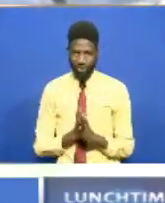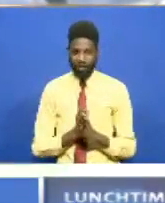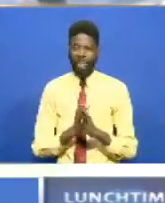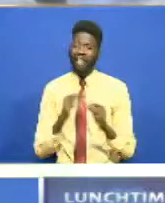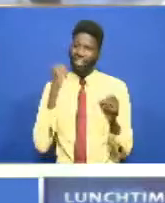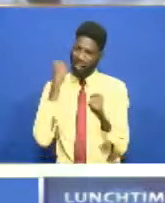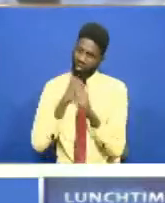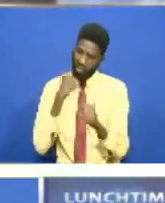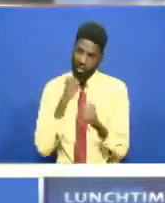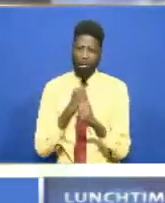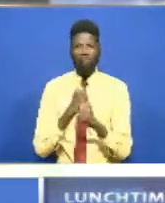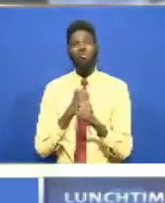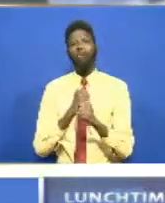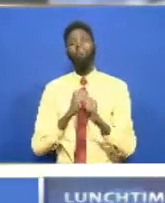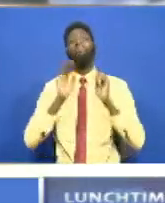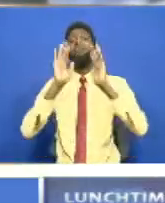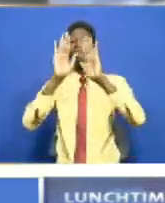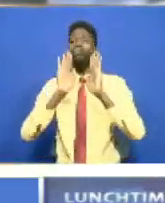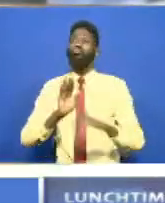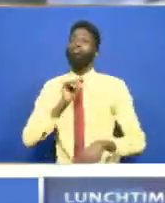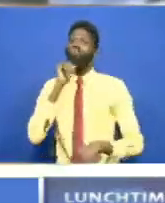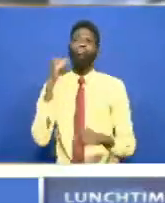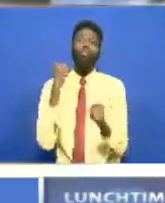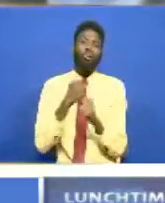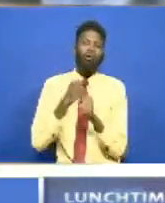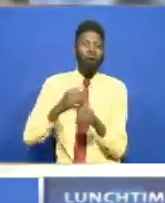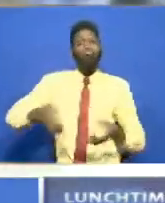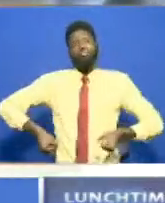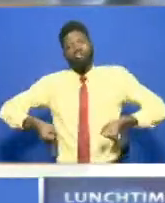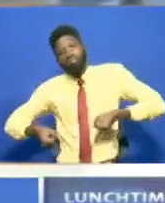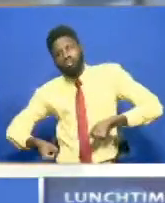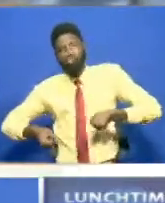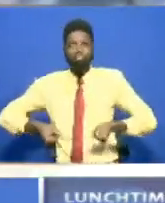maana. Si kazi tu ya wheelbarrow.